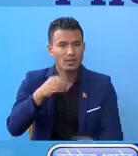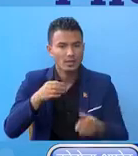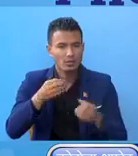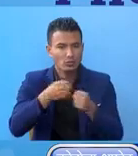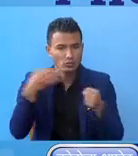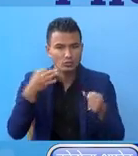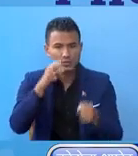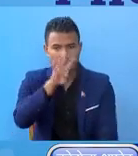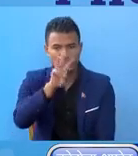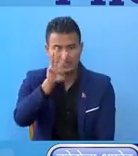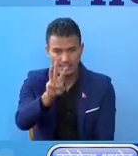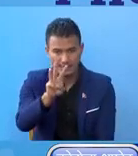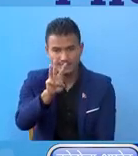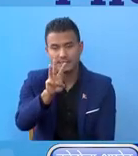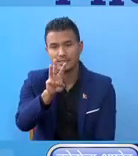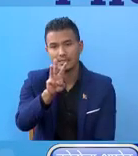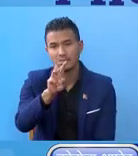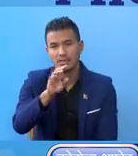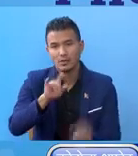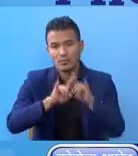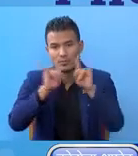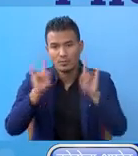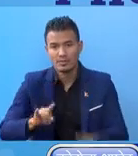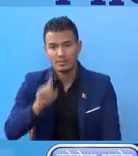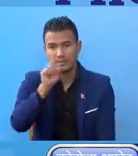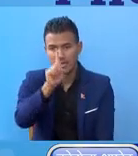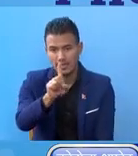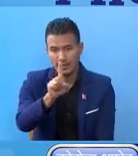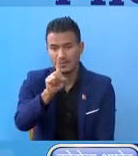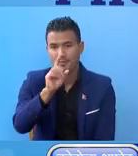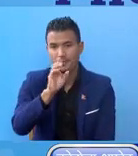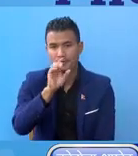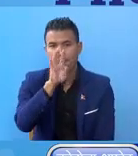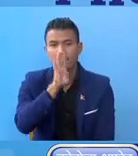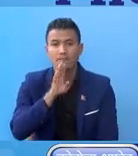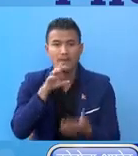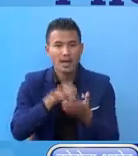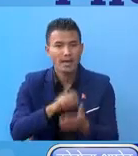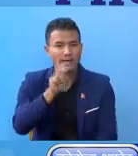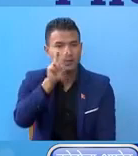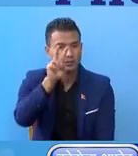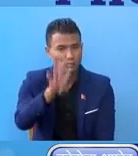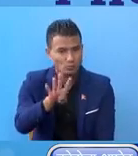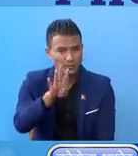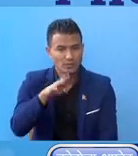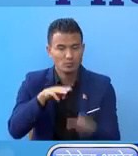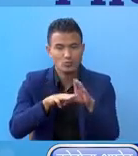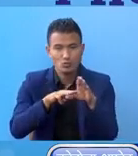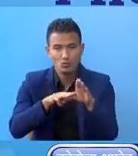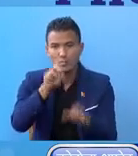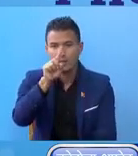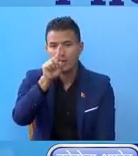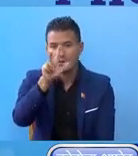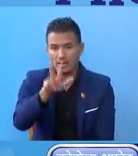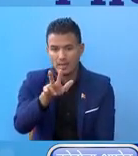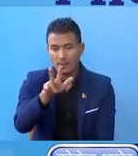धनुषामा 43, पर्सामा 1, बारामा 24, महोत्तरीमा